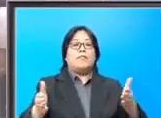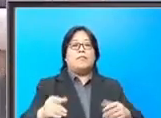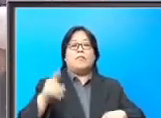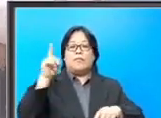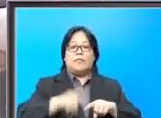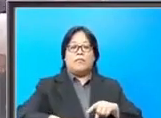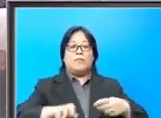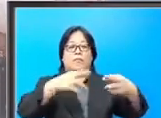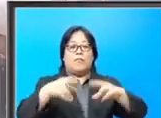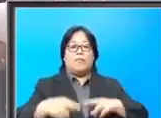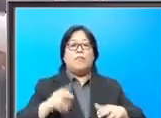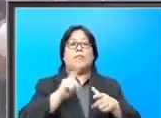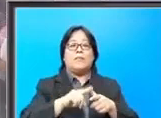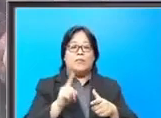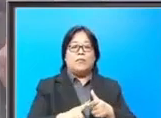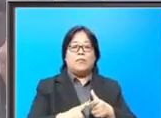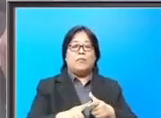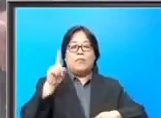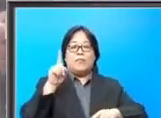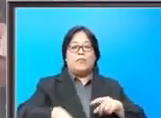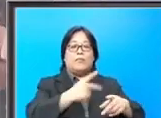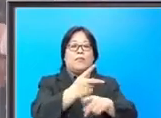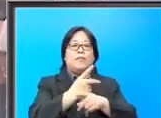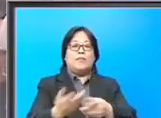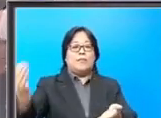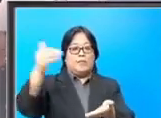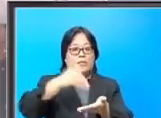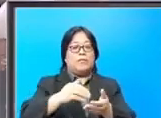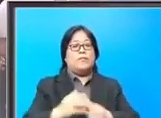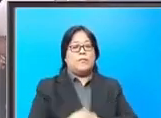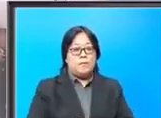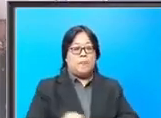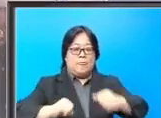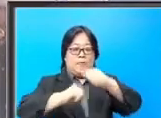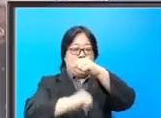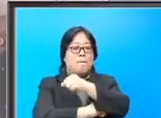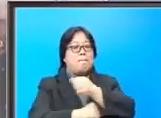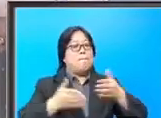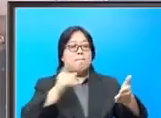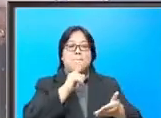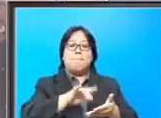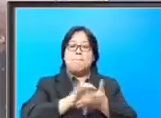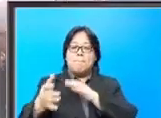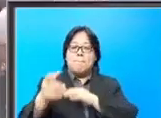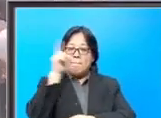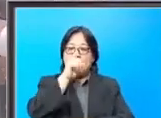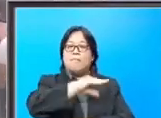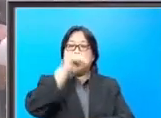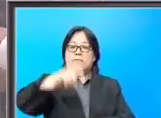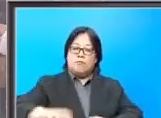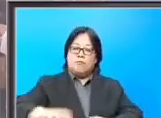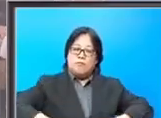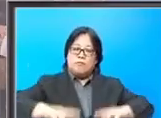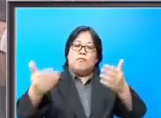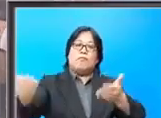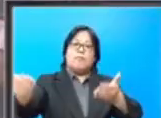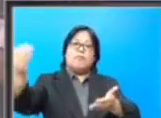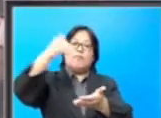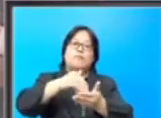lagi boleh diselenggarakan pun and Men teenebel Roads sebuah struktur jalan-jalannya sudah rusak truk dan perlu dibina